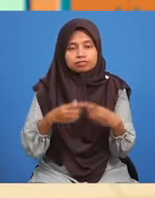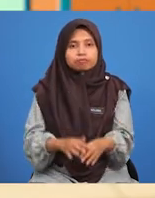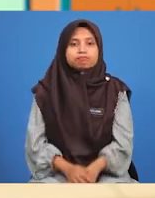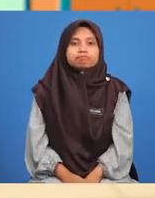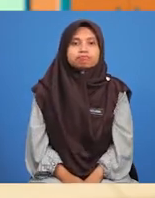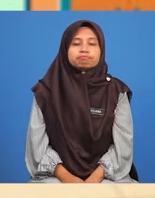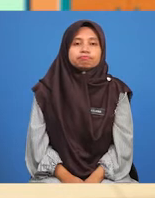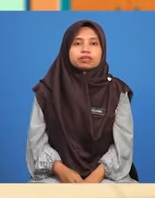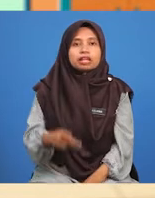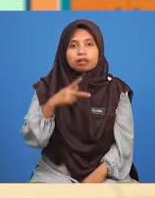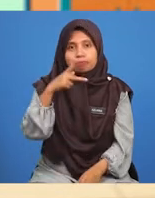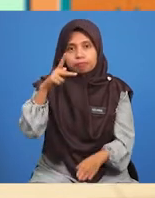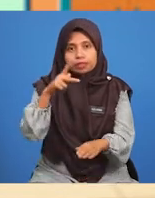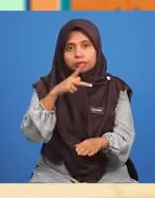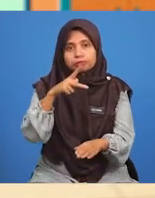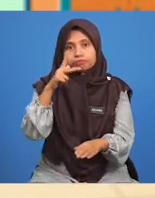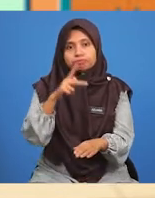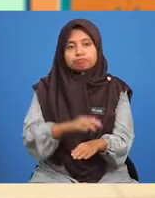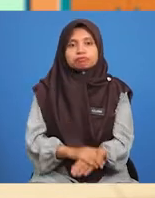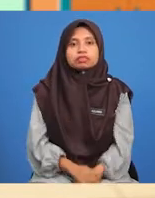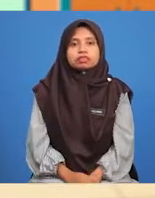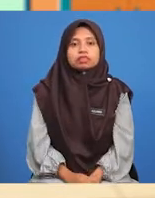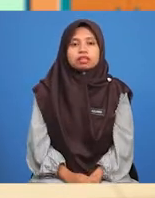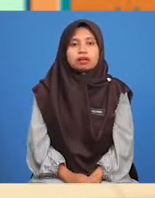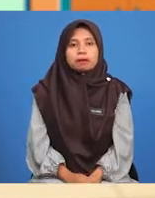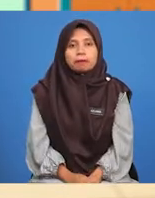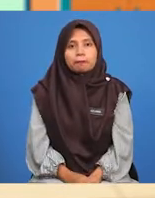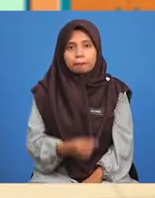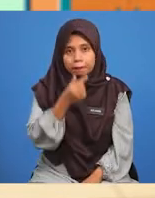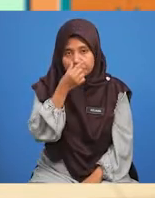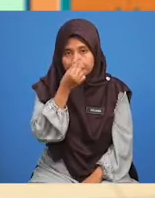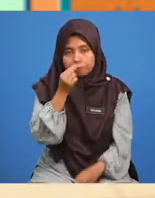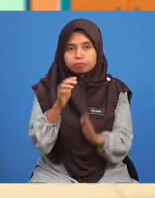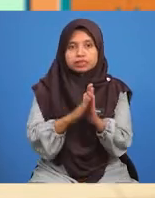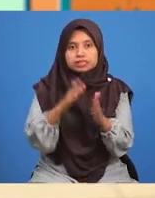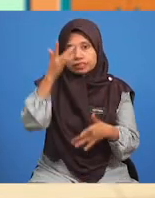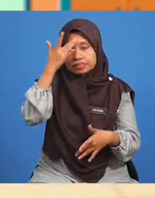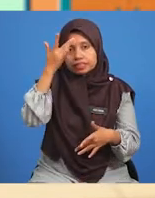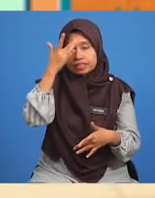Berakit-rakit kita ke hulu, berenang-renang kita ke tepian.